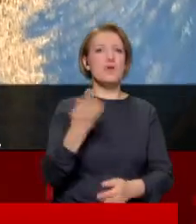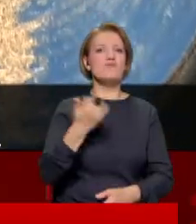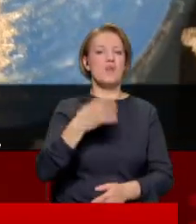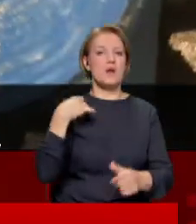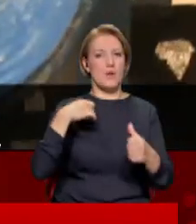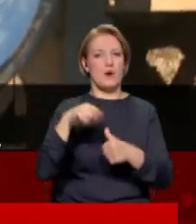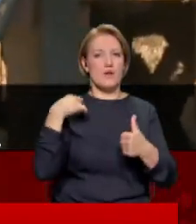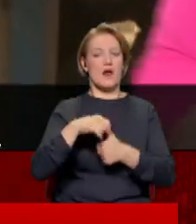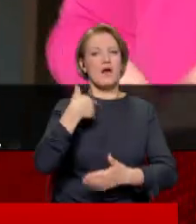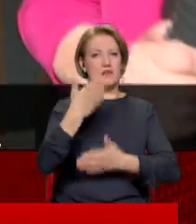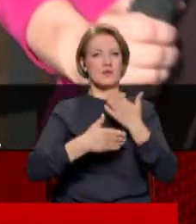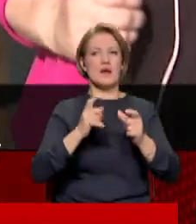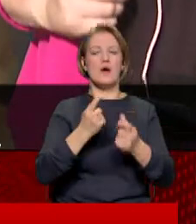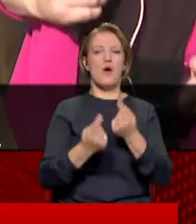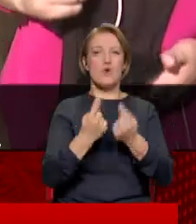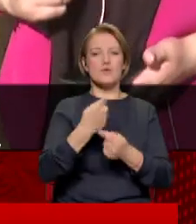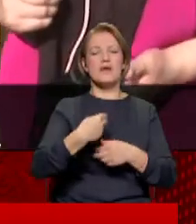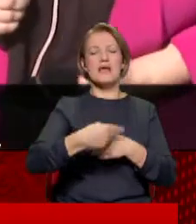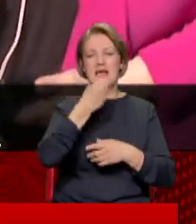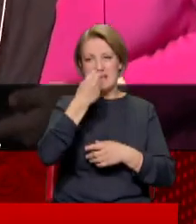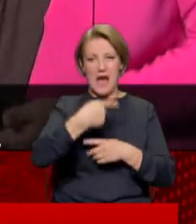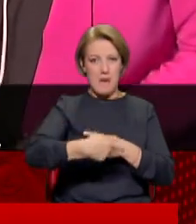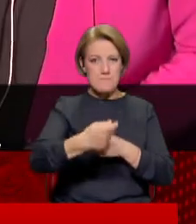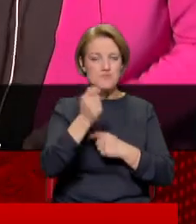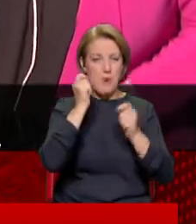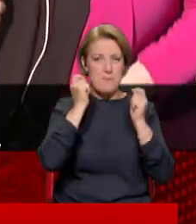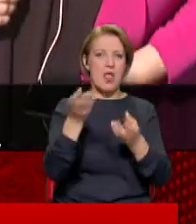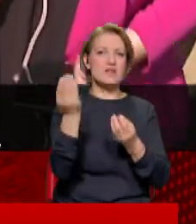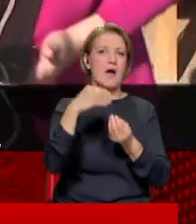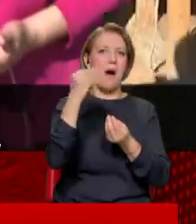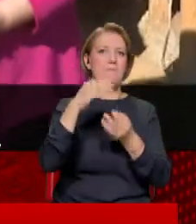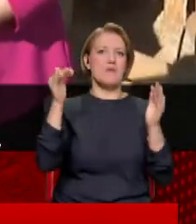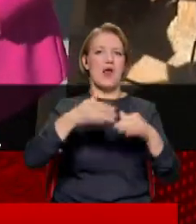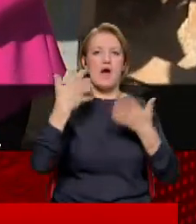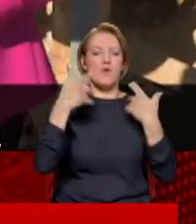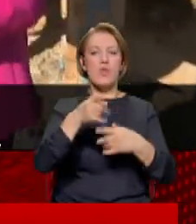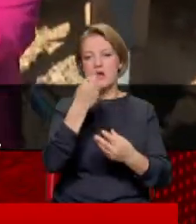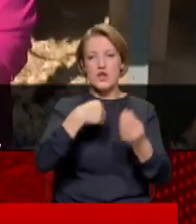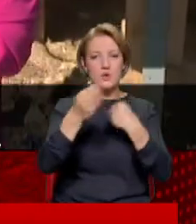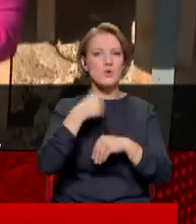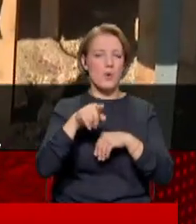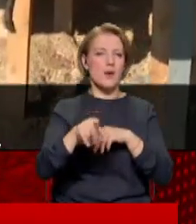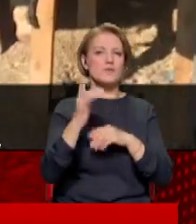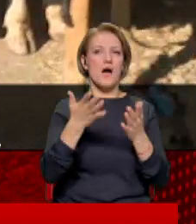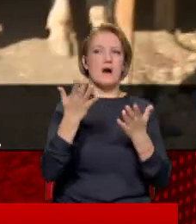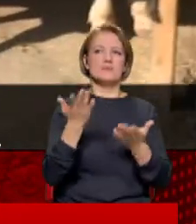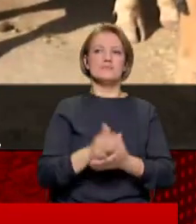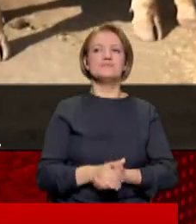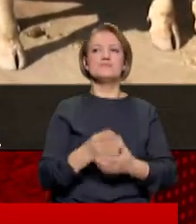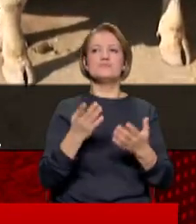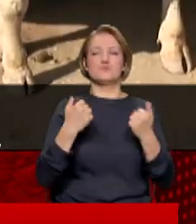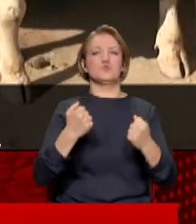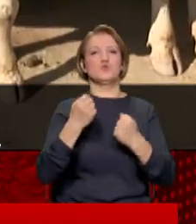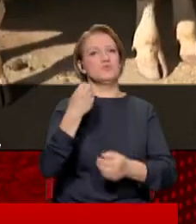defalarca dile getiriyoruz. Saman, yem çok pahalı. Çok zam geliyor. Hayvanlar onunla beslenince tabii ki daha verimli.